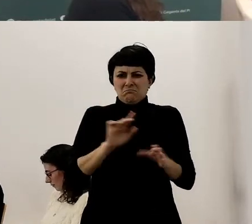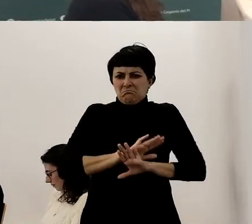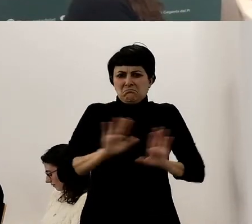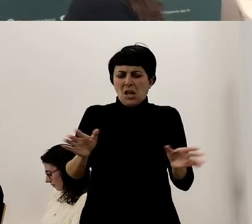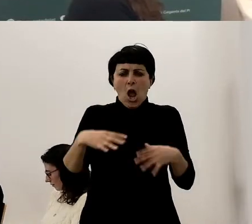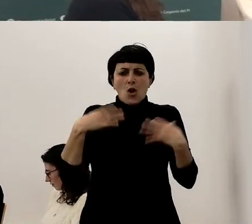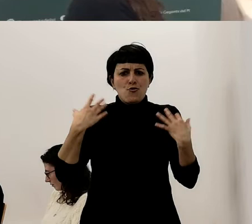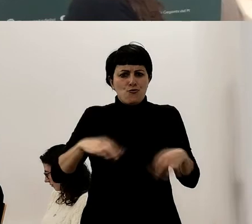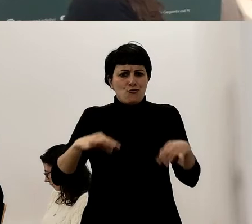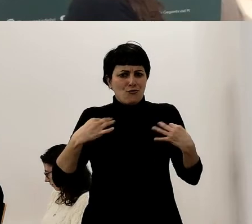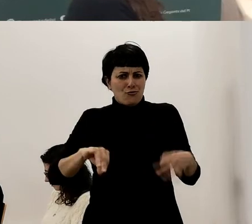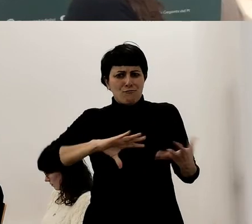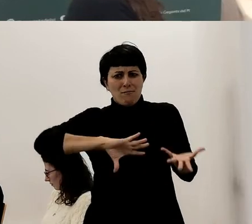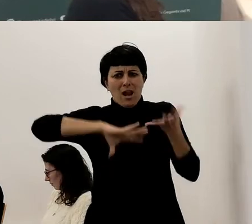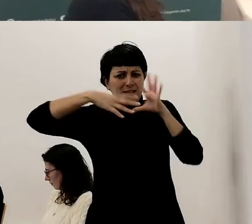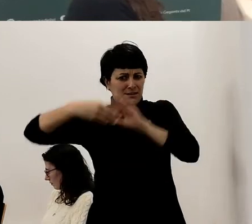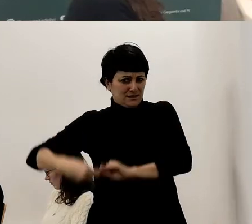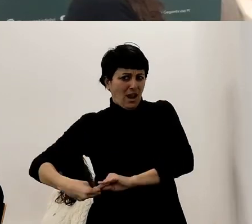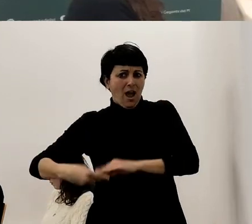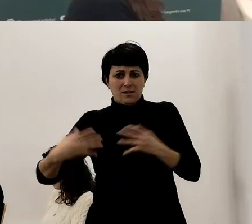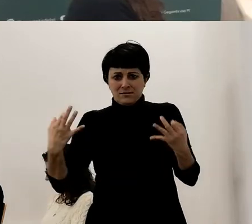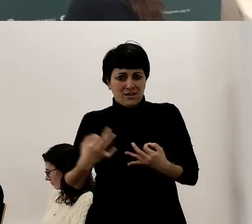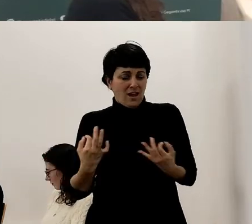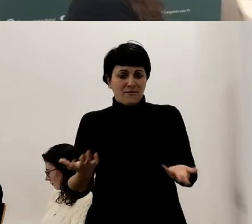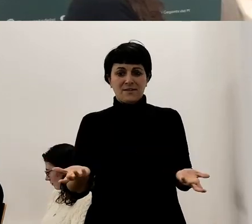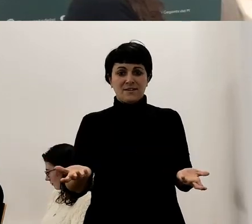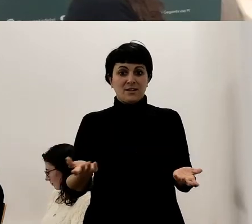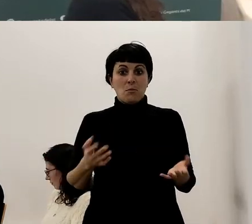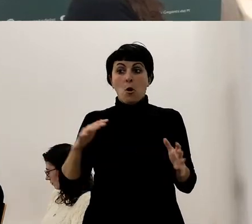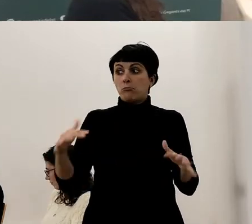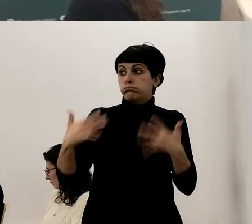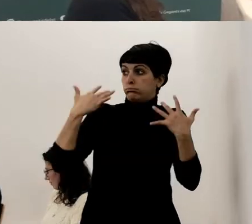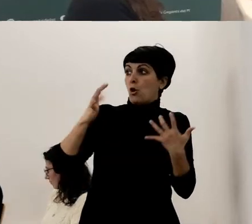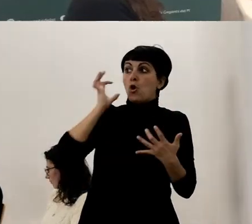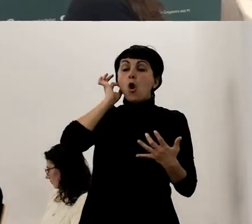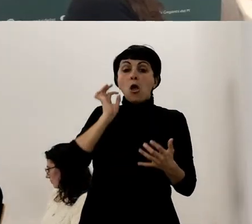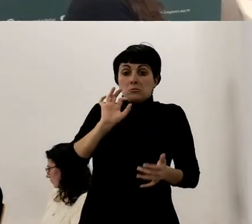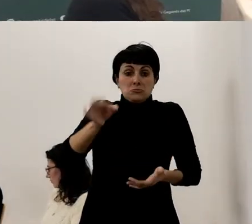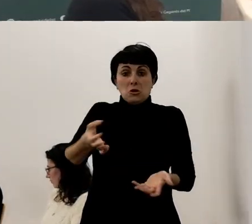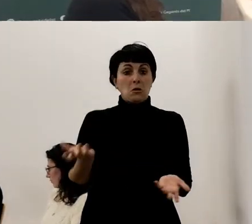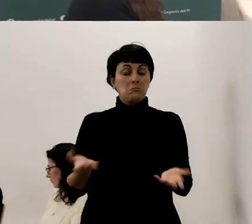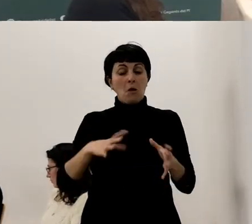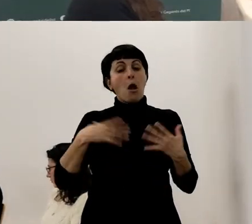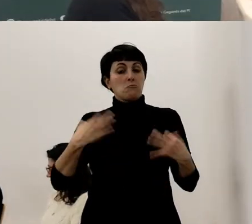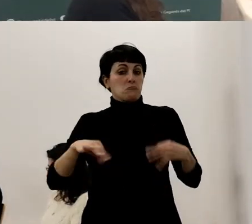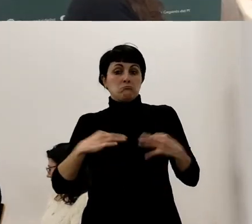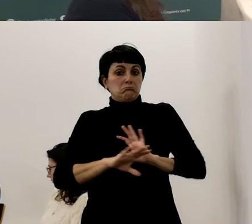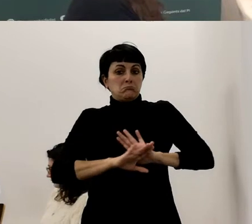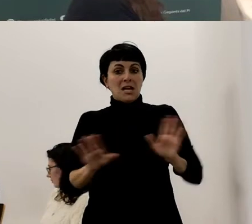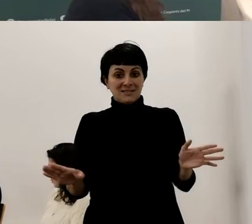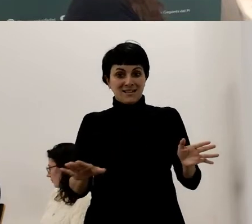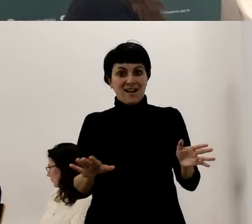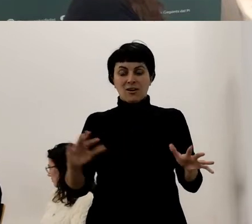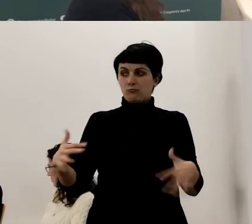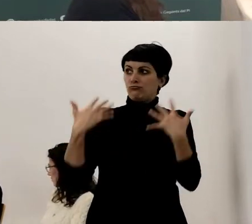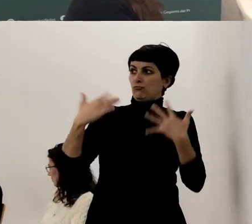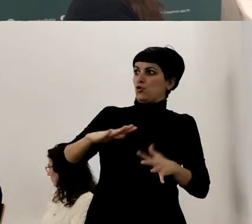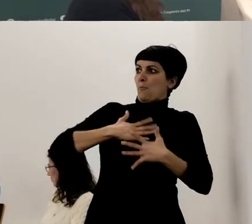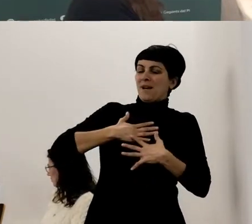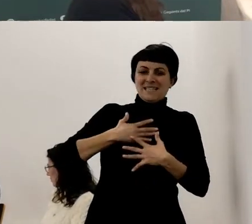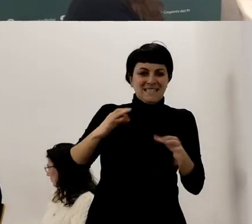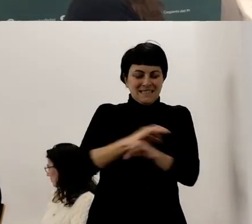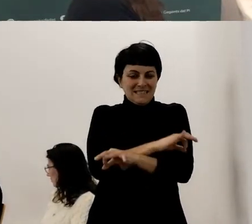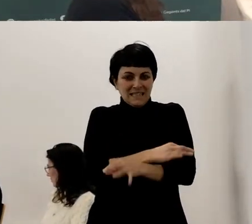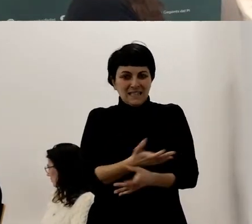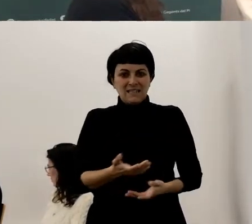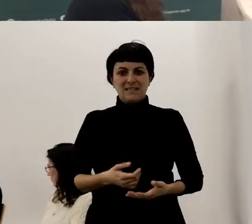algo doncs, molt més normalitzat el fet de veure noies portant gegants, ja siguin en el nostre cas